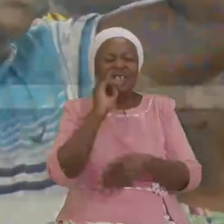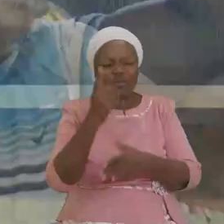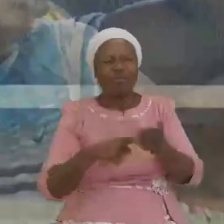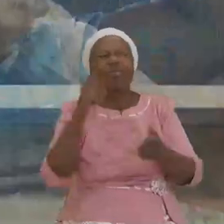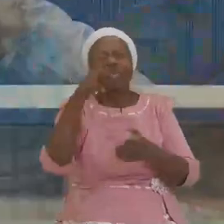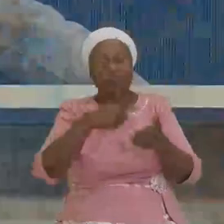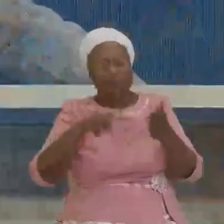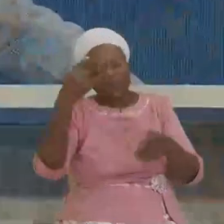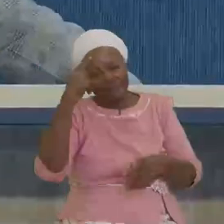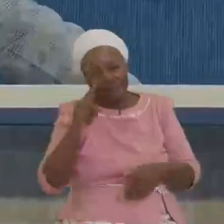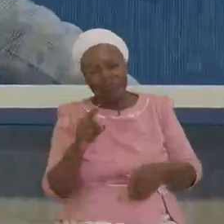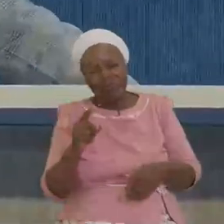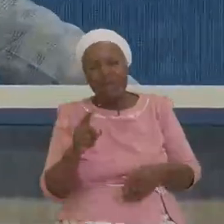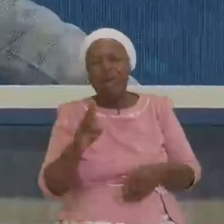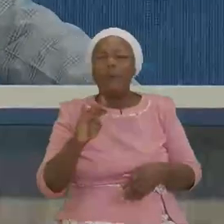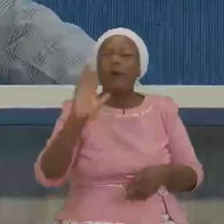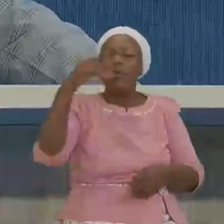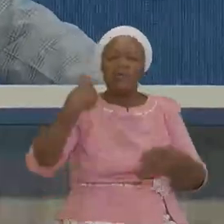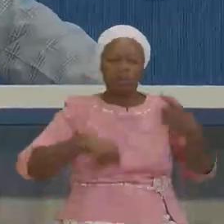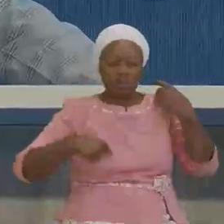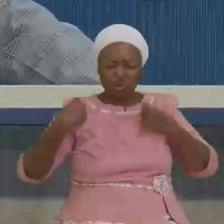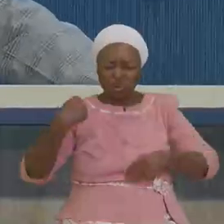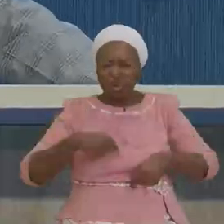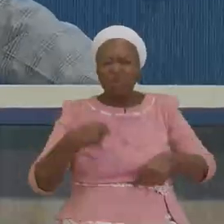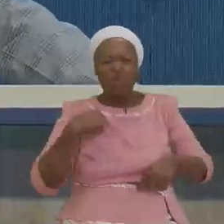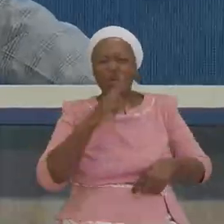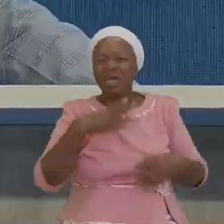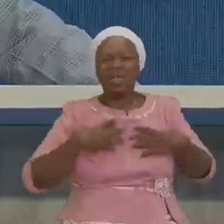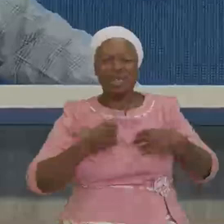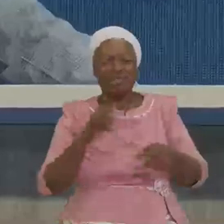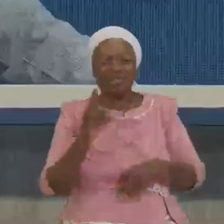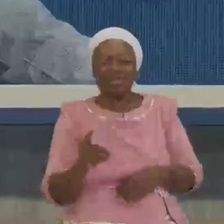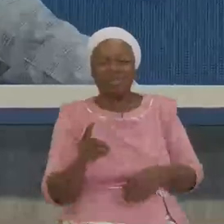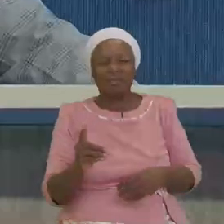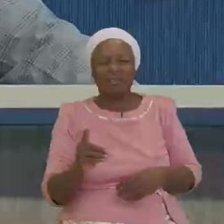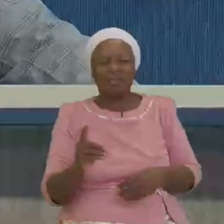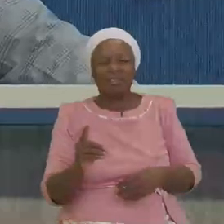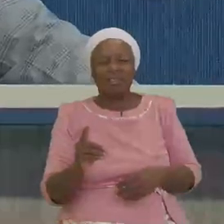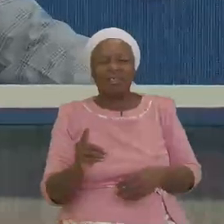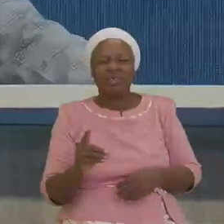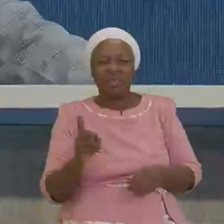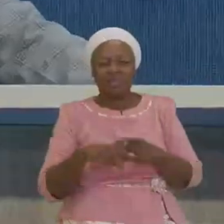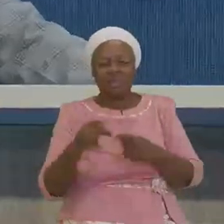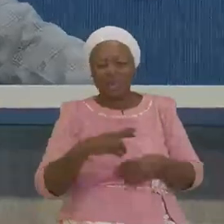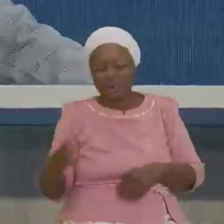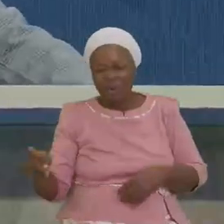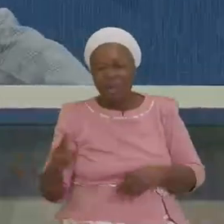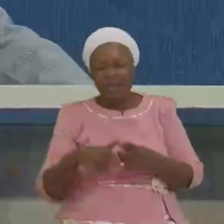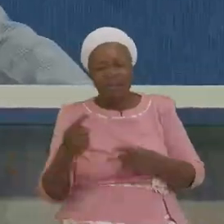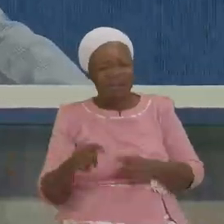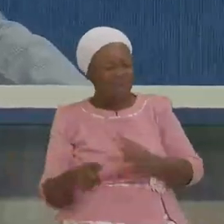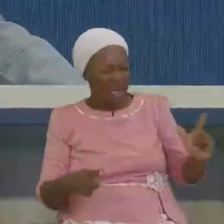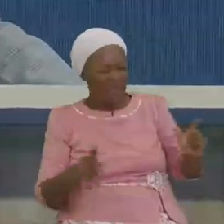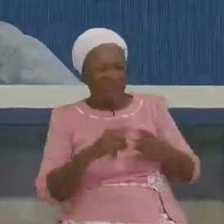Seigneur Jésus, c'est, tu as payé pour cela. C'est par tes meurtrissures que nous sommes